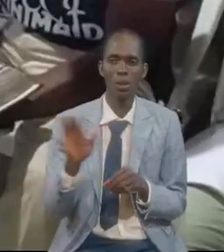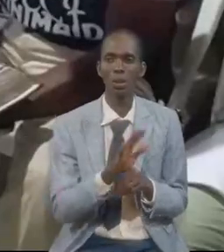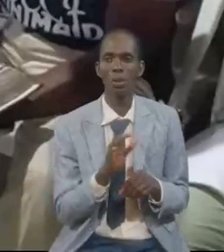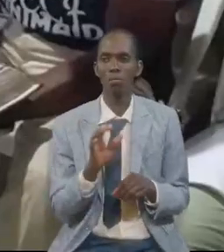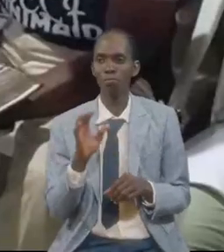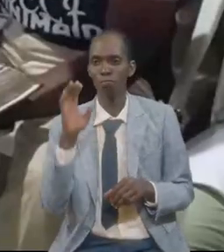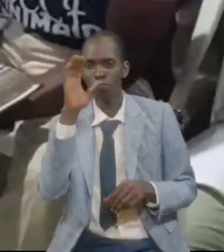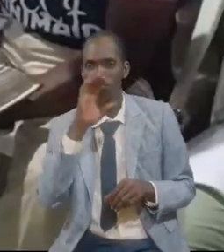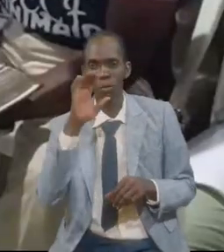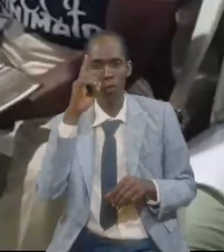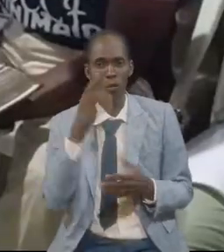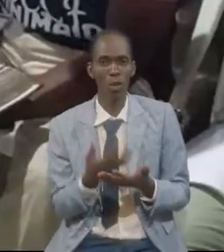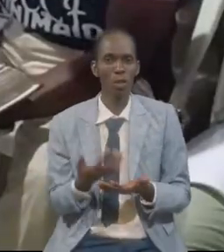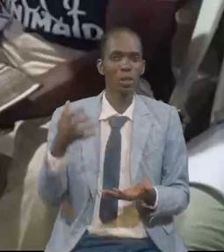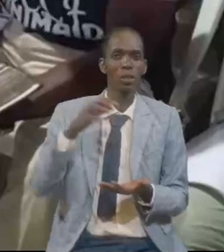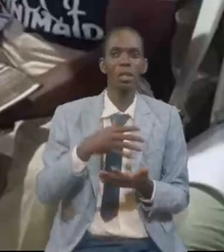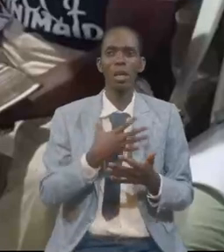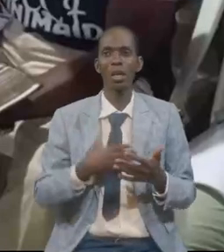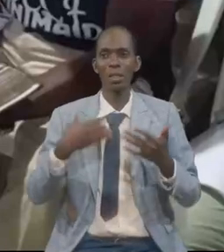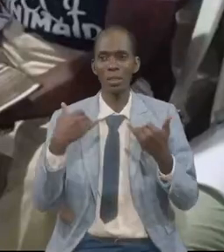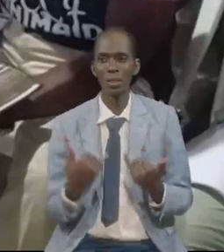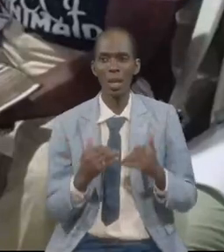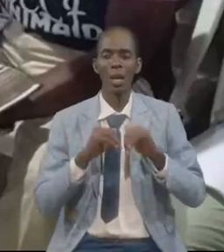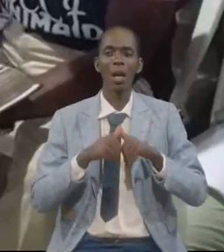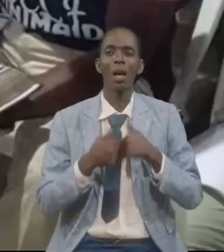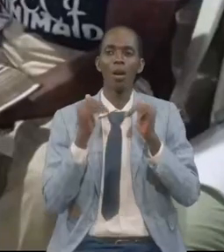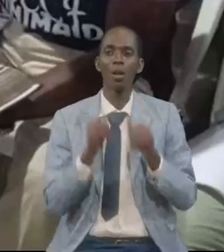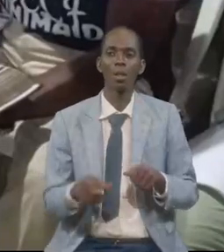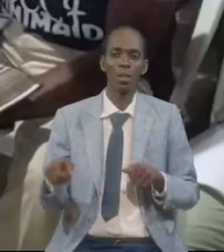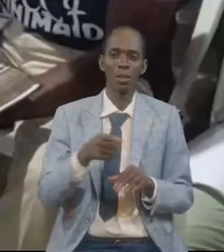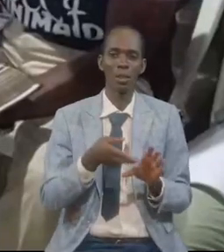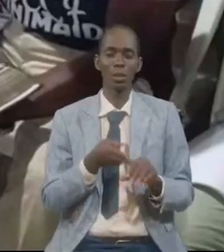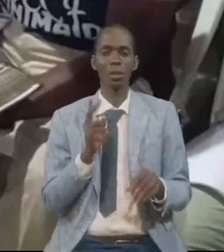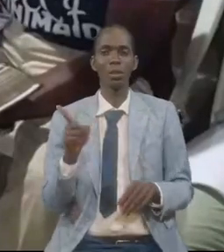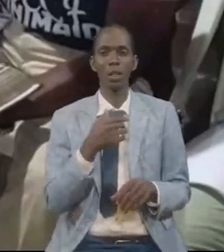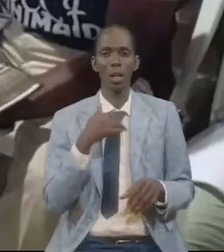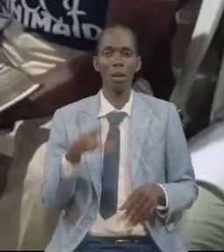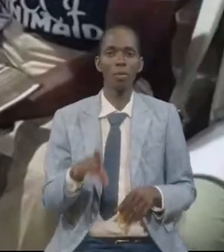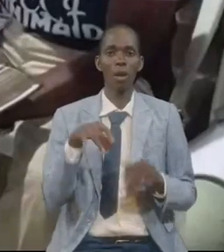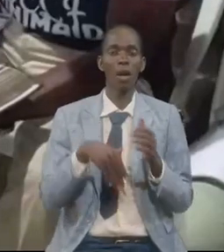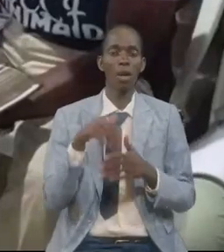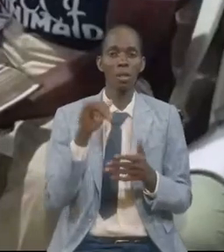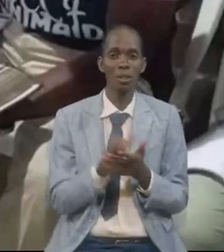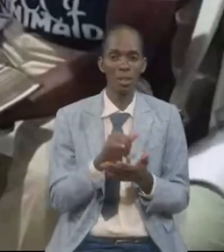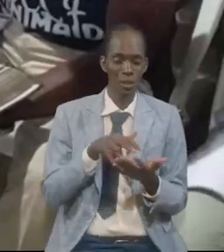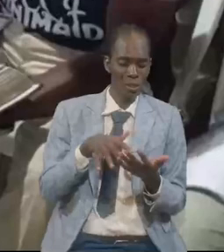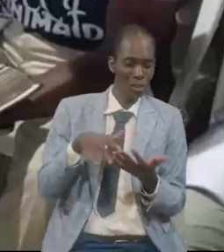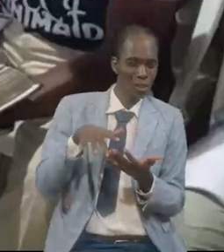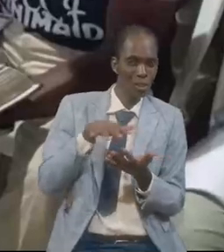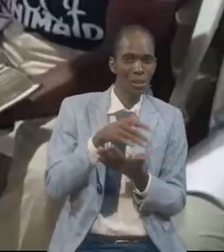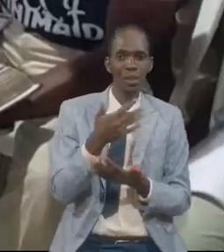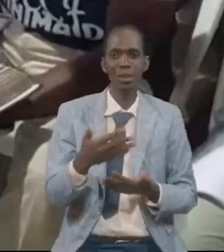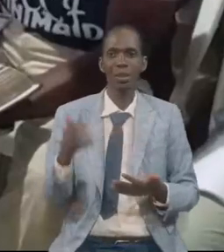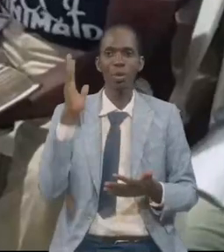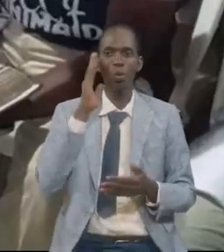la poursuite des richesses. Et comment maintenant s'en sortir? Ils ont découvert que ces choses